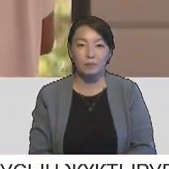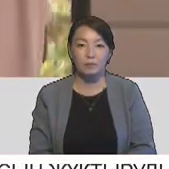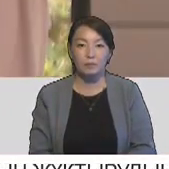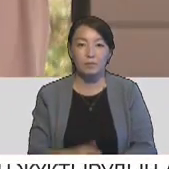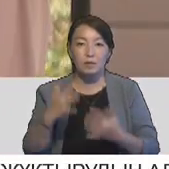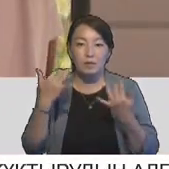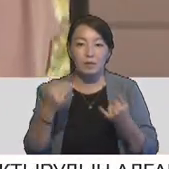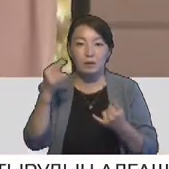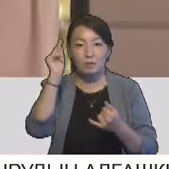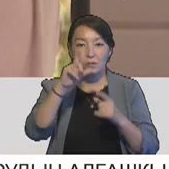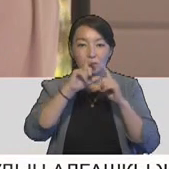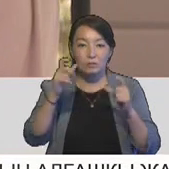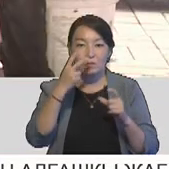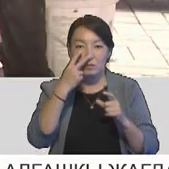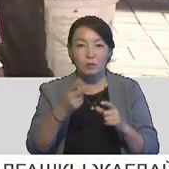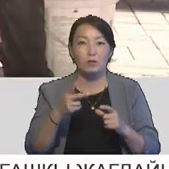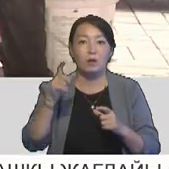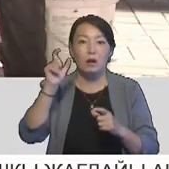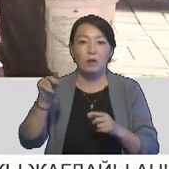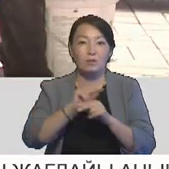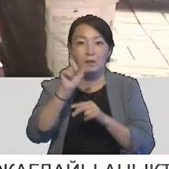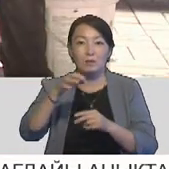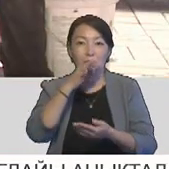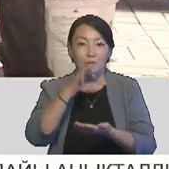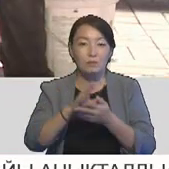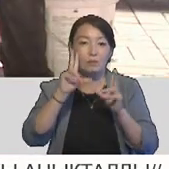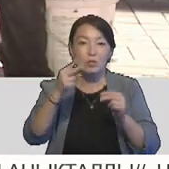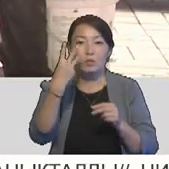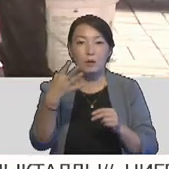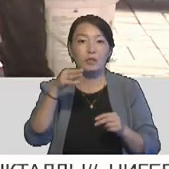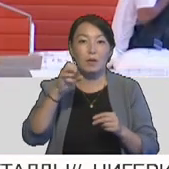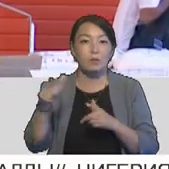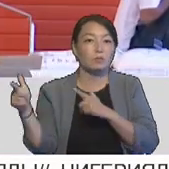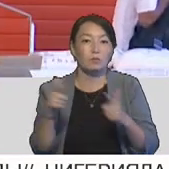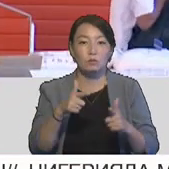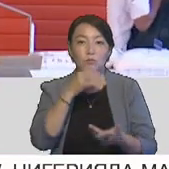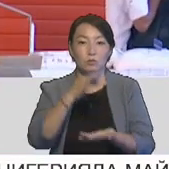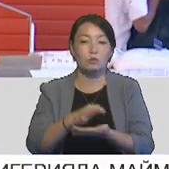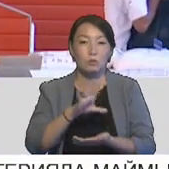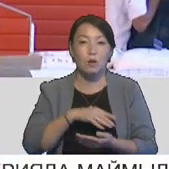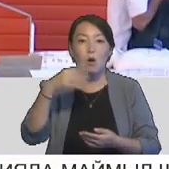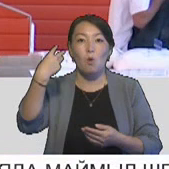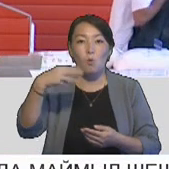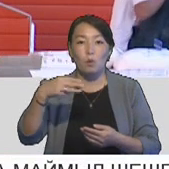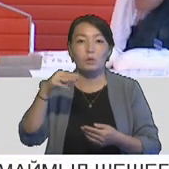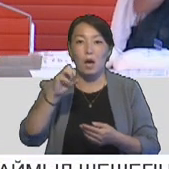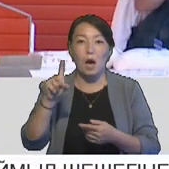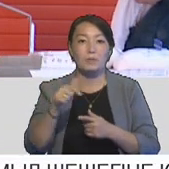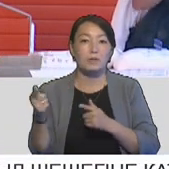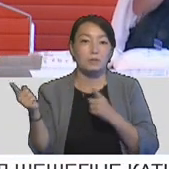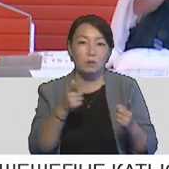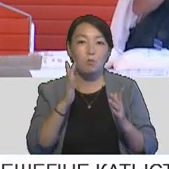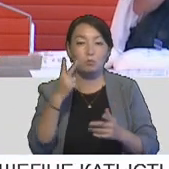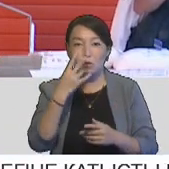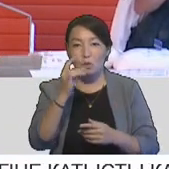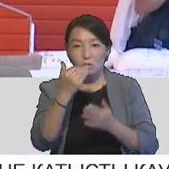Қазір мына мектепті қарап отырмыз. Мердігердің уәдесі келісімшарт бойынша 25 тамызға бітіру болса, 30 күні бітіріп беремін деген ойдамыз. Бірақ әлде де мәселелердің